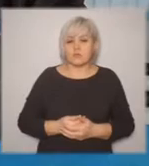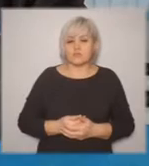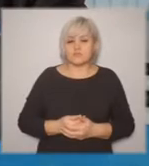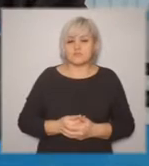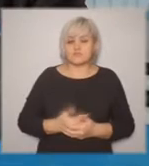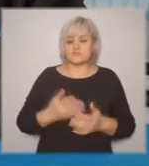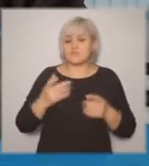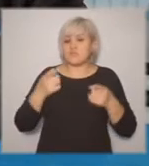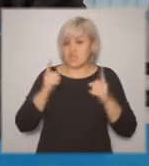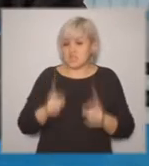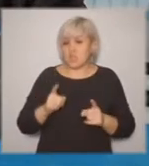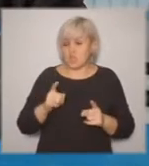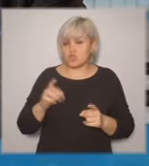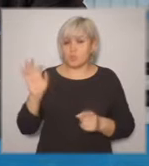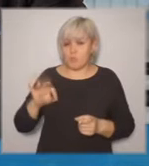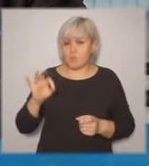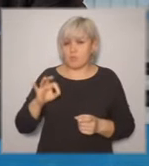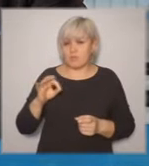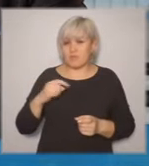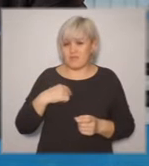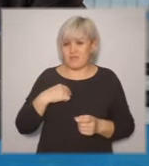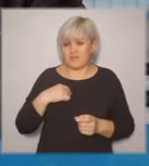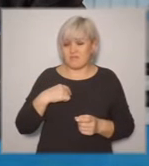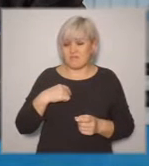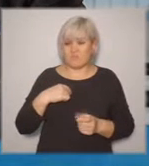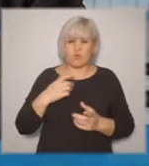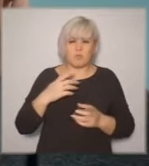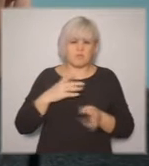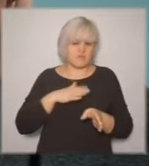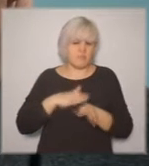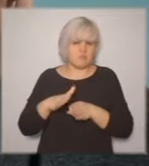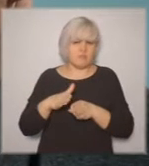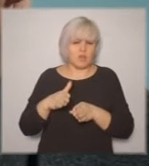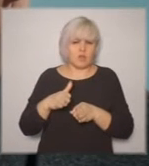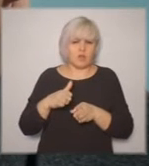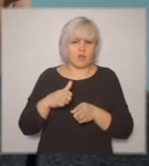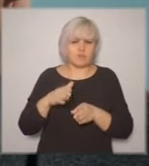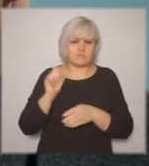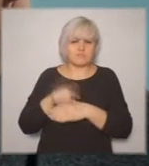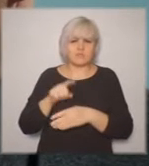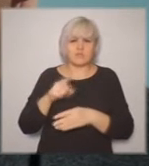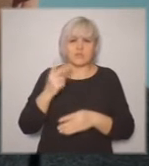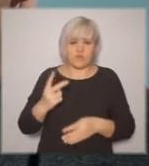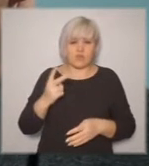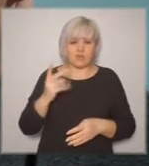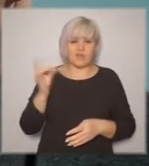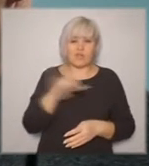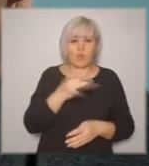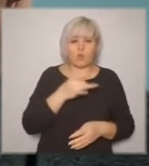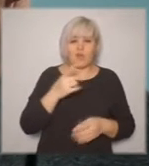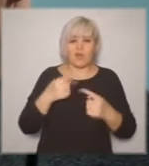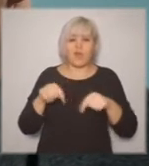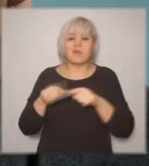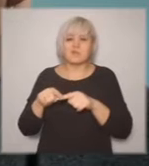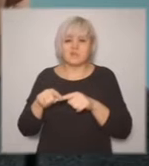В настоящий момент я возглавляю две региональных организации. Федерация спорта слепых, которая была создана в